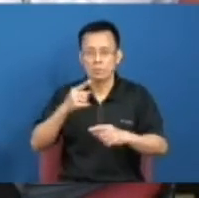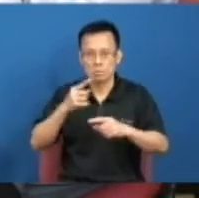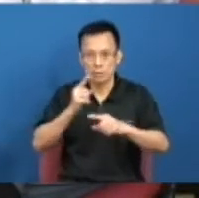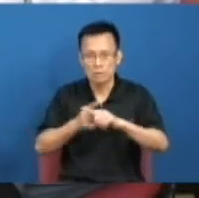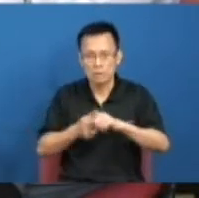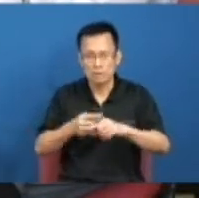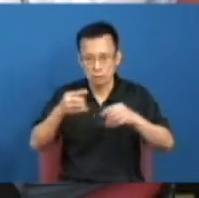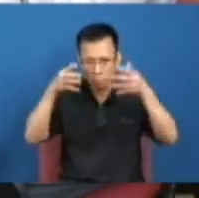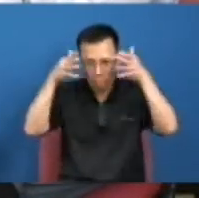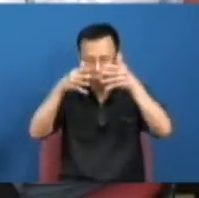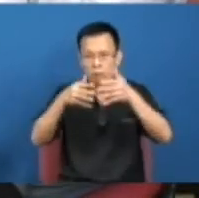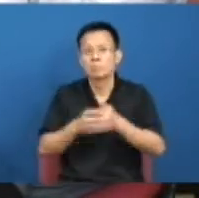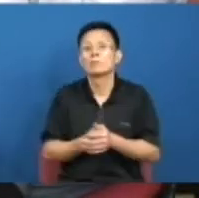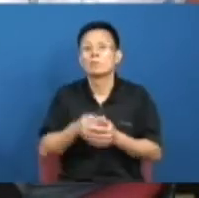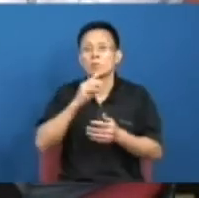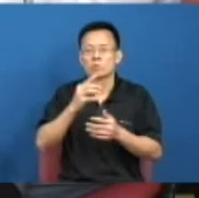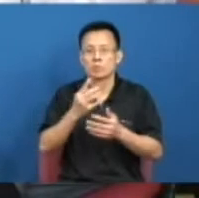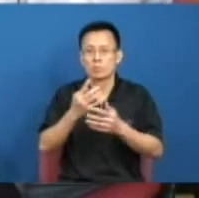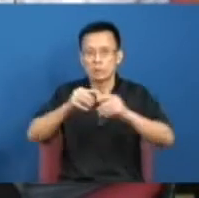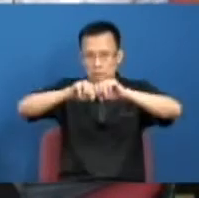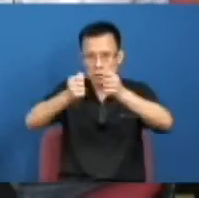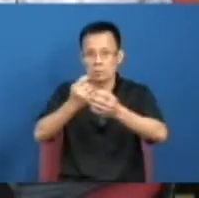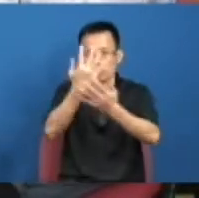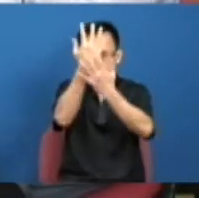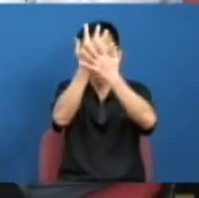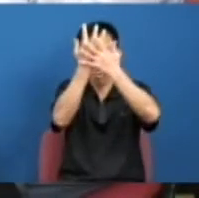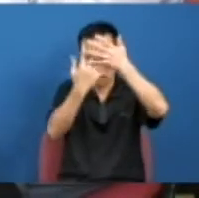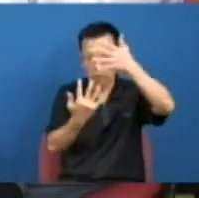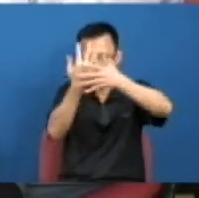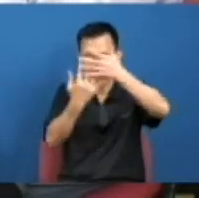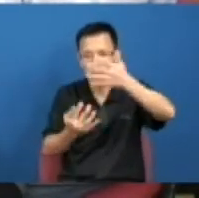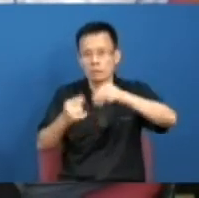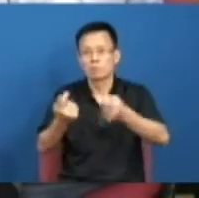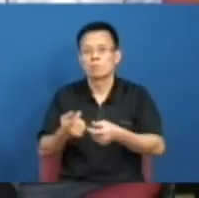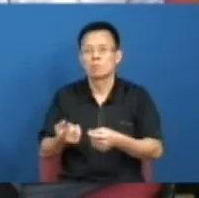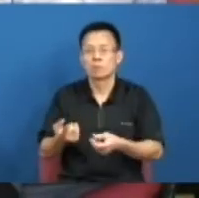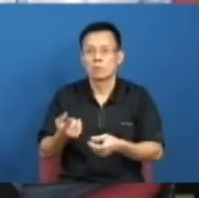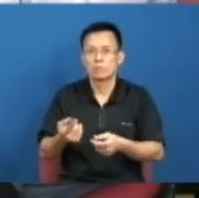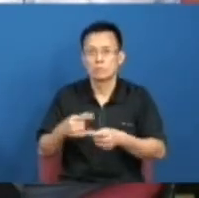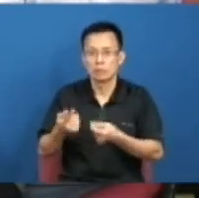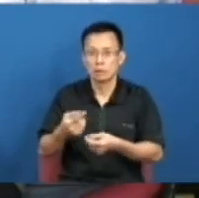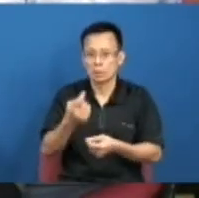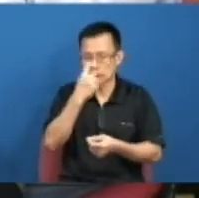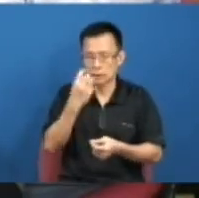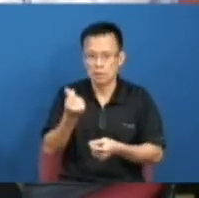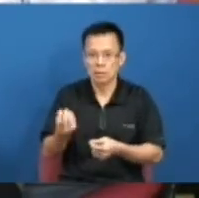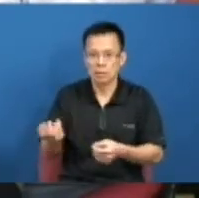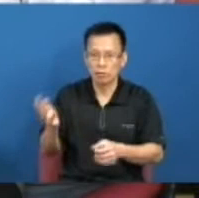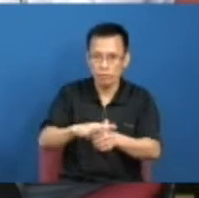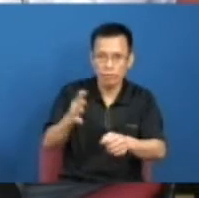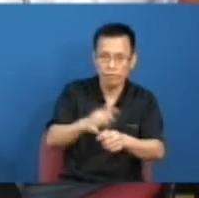都要認真去，譬如拆了棚，那個洞要封回它，接回膠，或者要英泥沙封回它，防水英泥沙封回它，